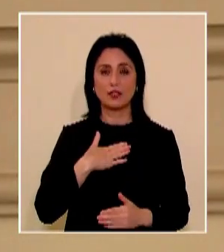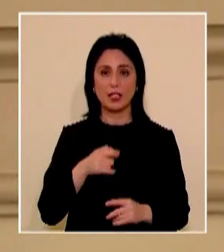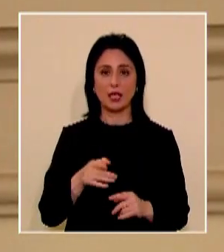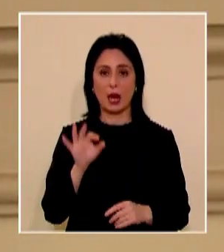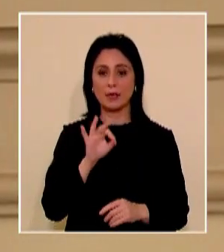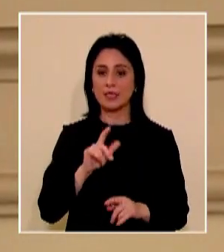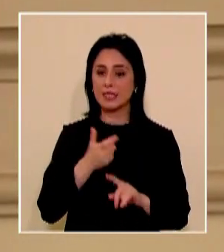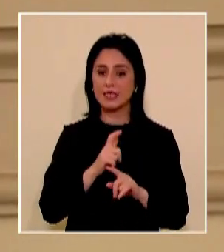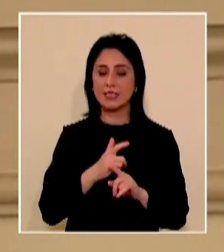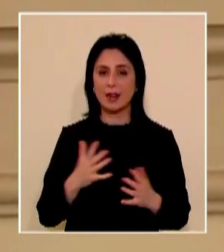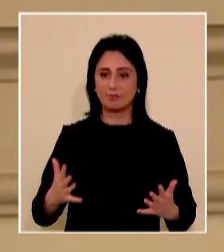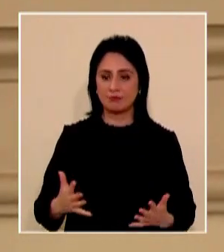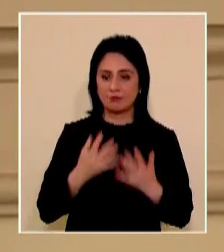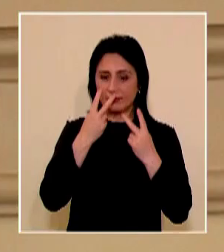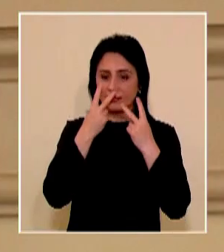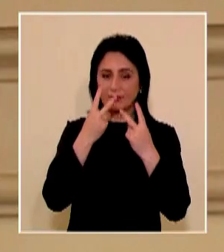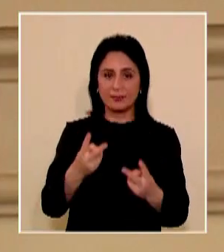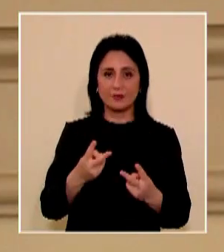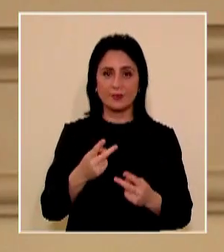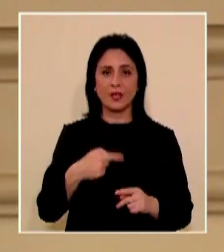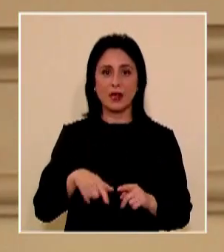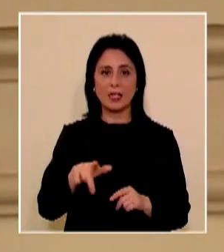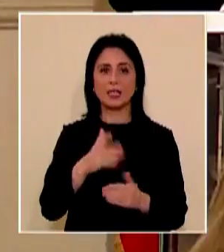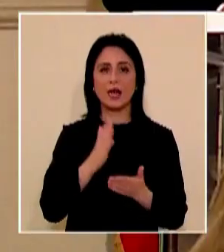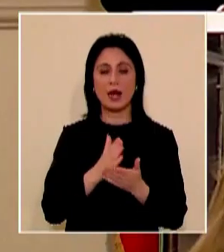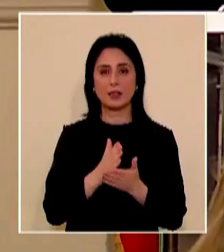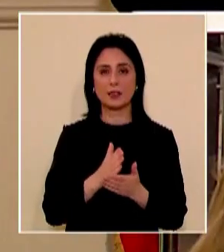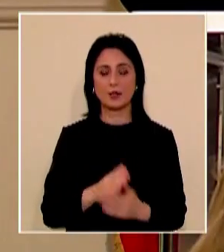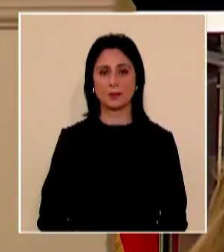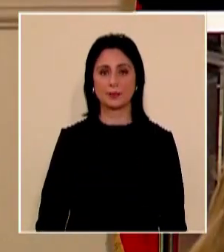przed naszą erą, do dzisiaj to jest ponad 3000 lat.